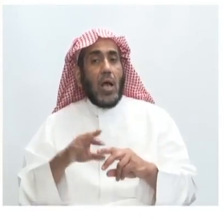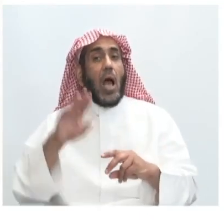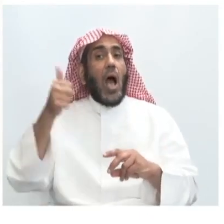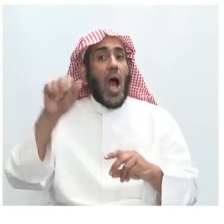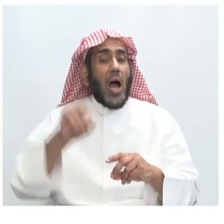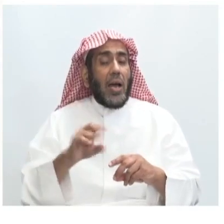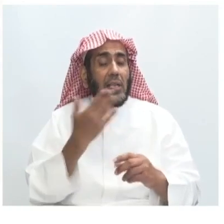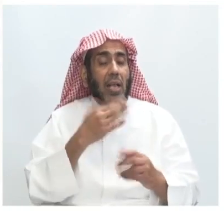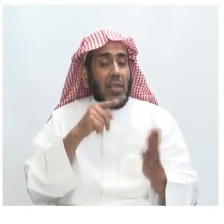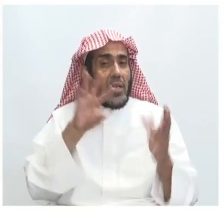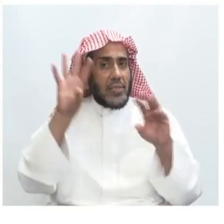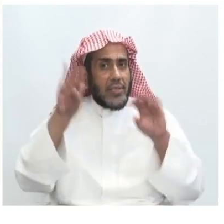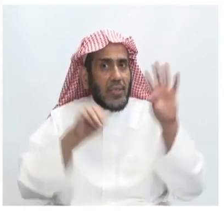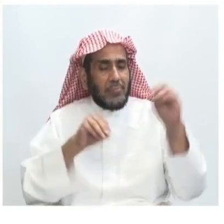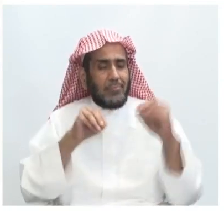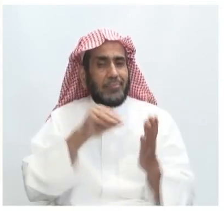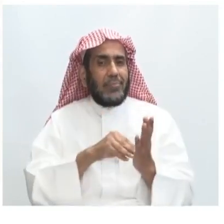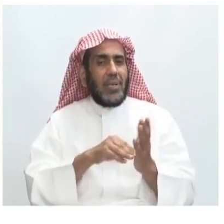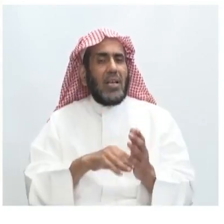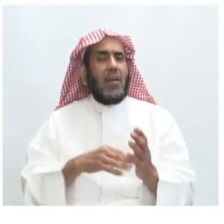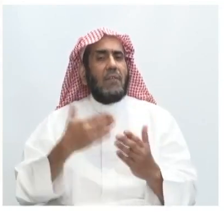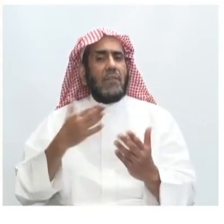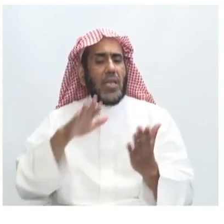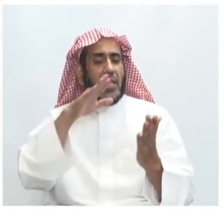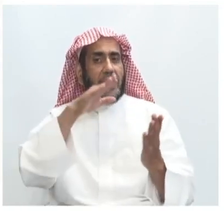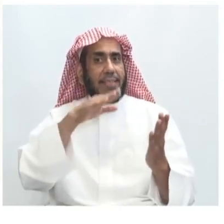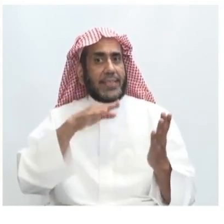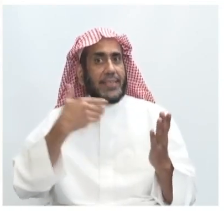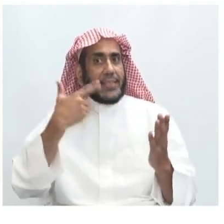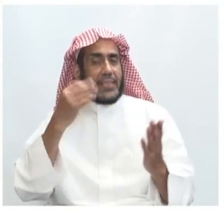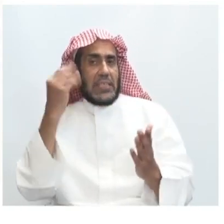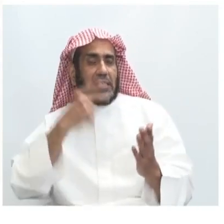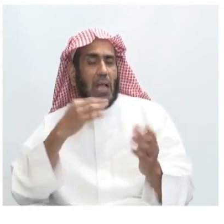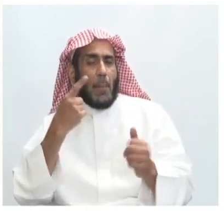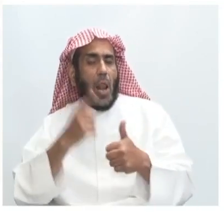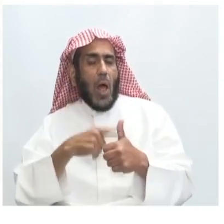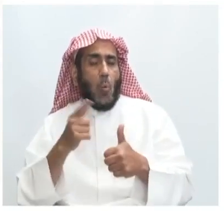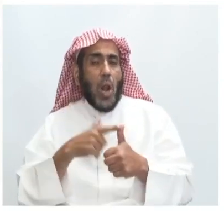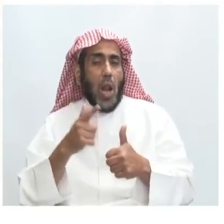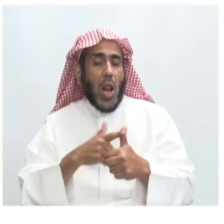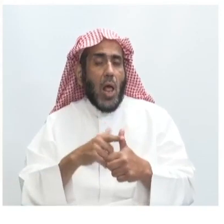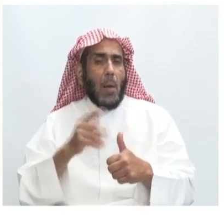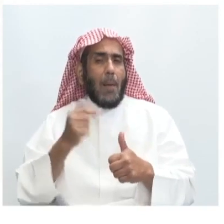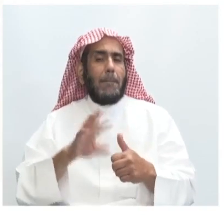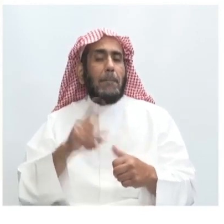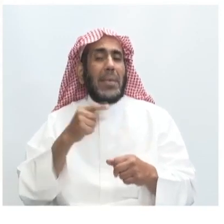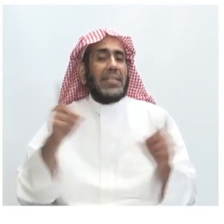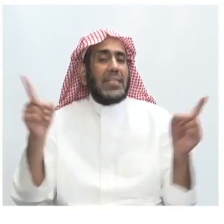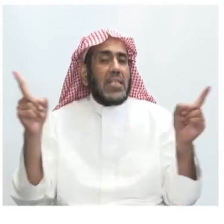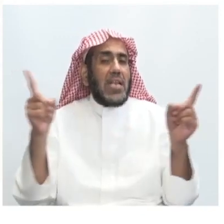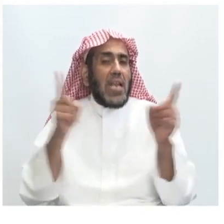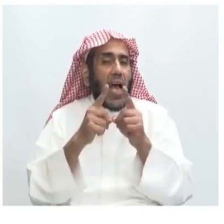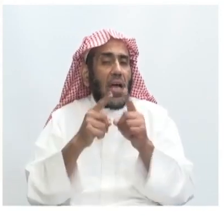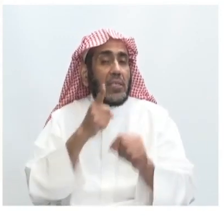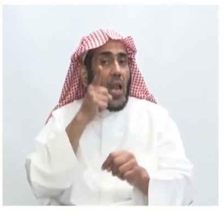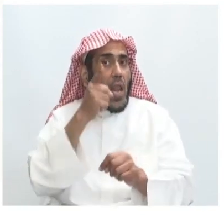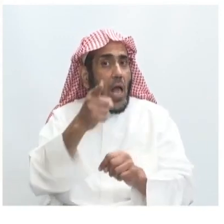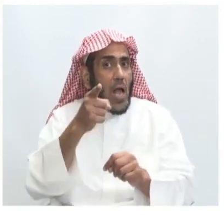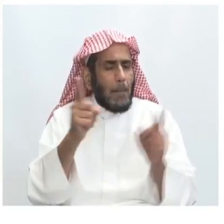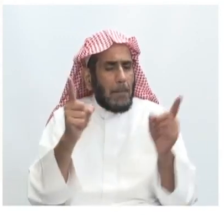هذه القصه في خطاب الاول من لخص لك هذه القصه